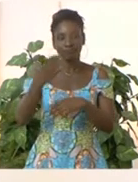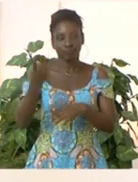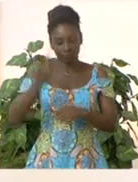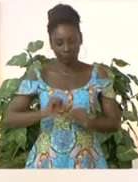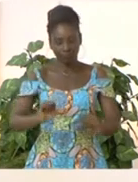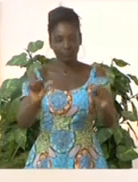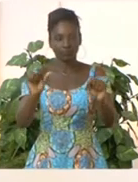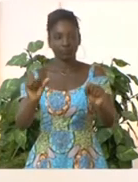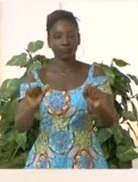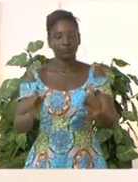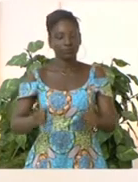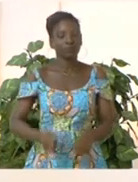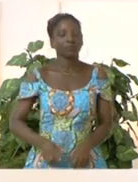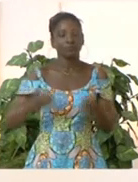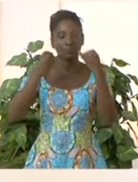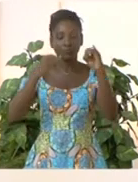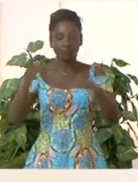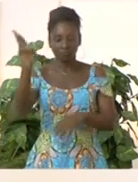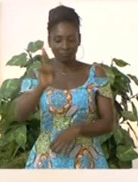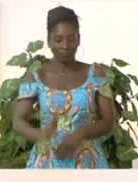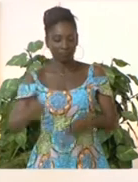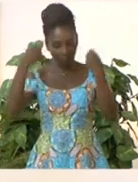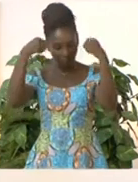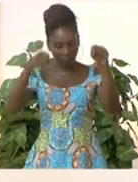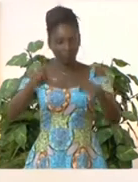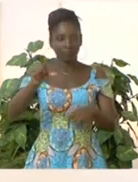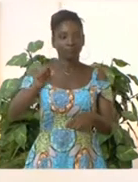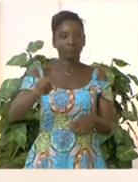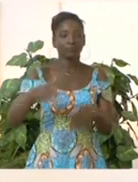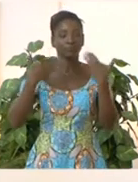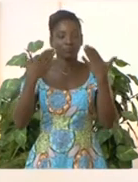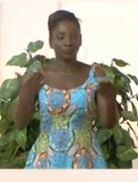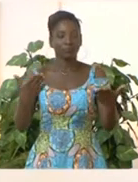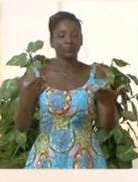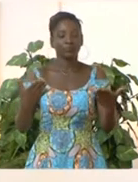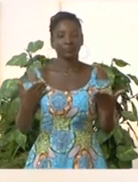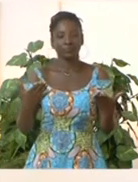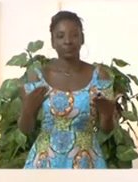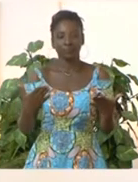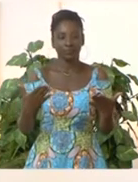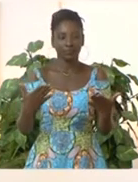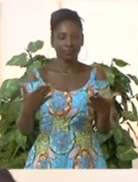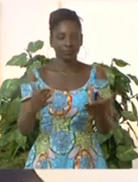la proclamation des résultats de la présidentielle 2020 ball ces deux programmes sur rtl